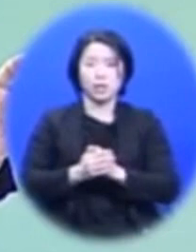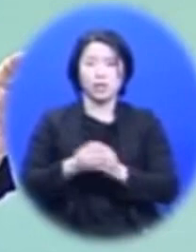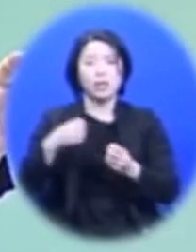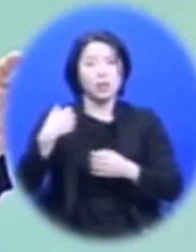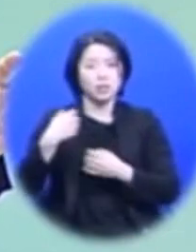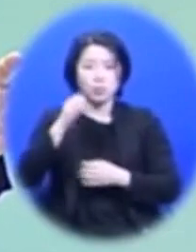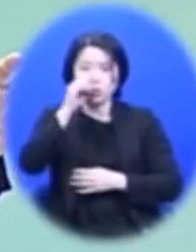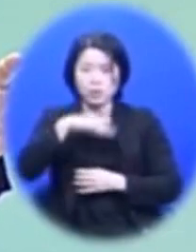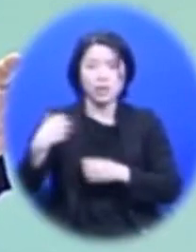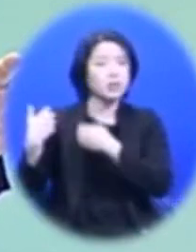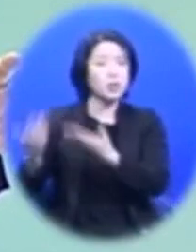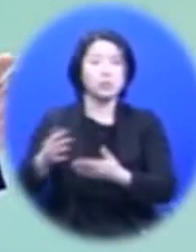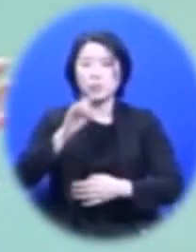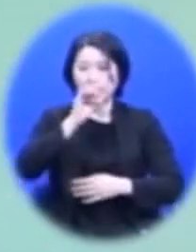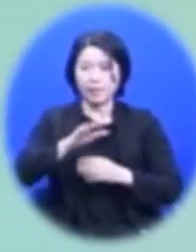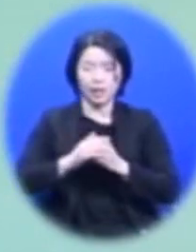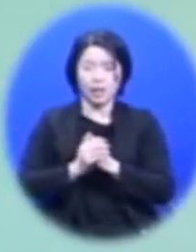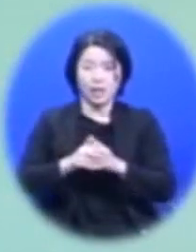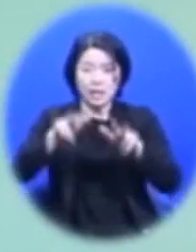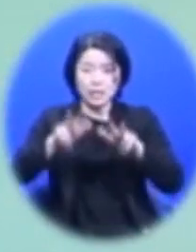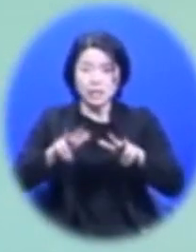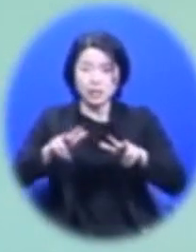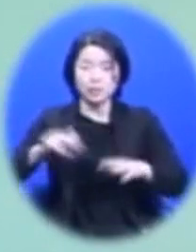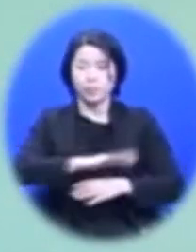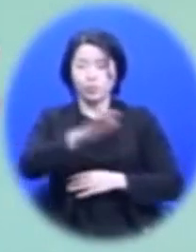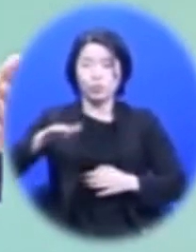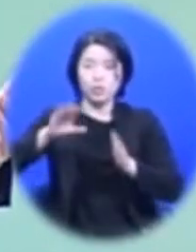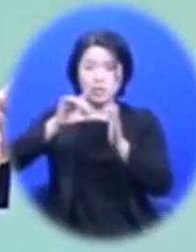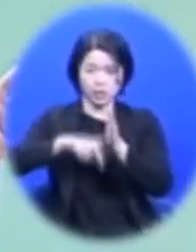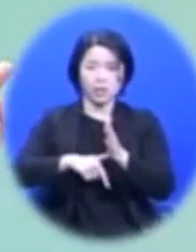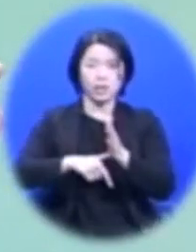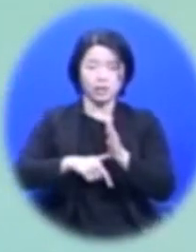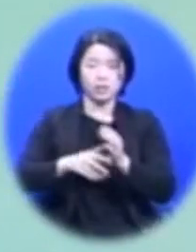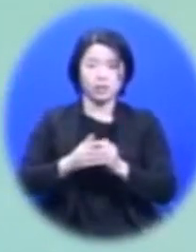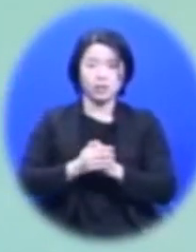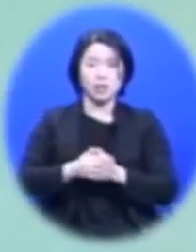된다고. 지금 우리 시대에는